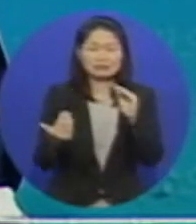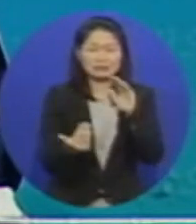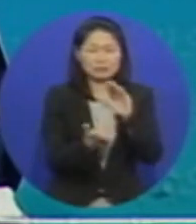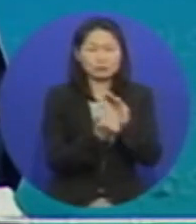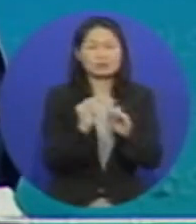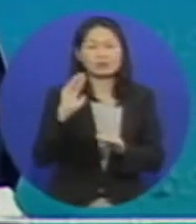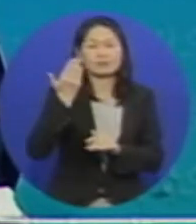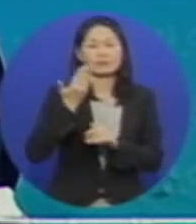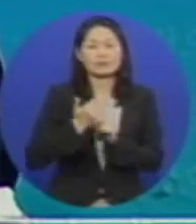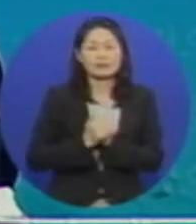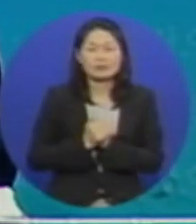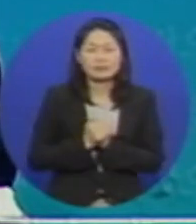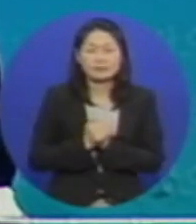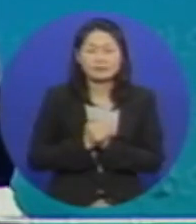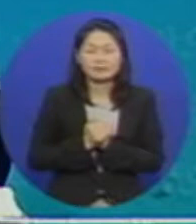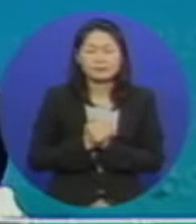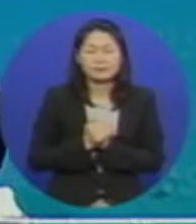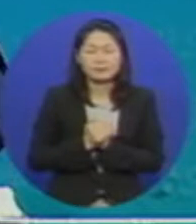것이에요